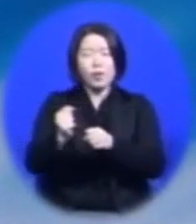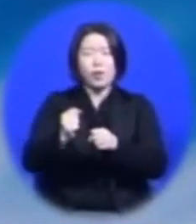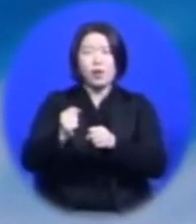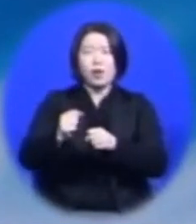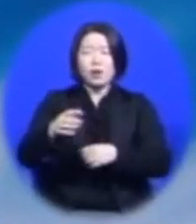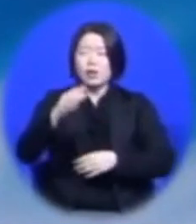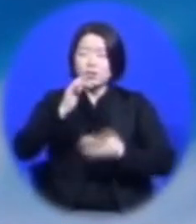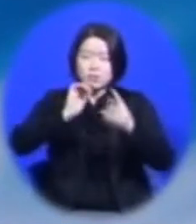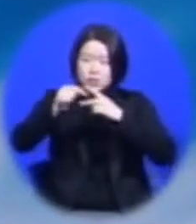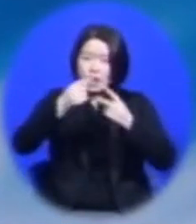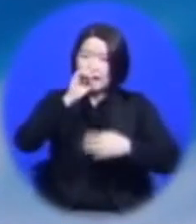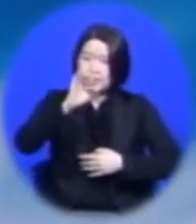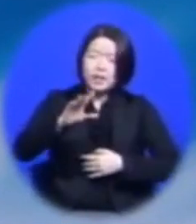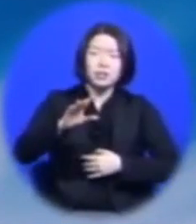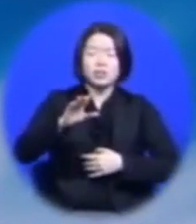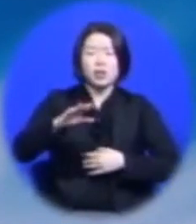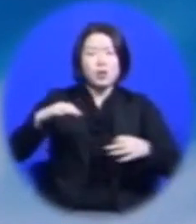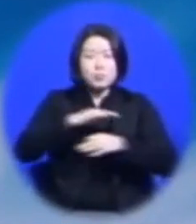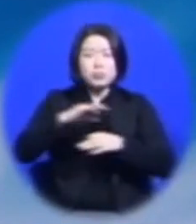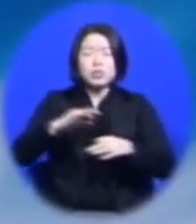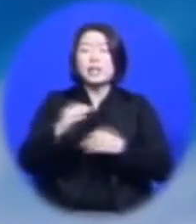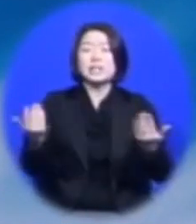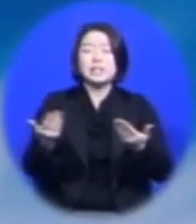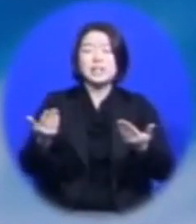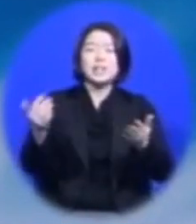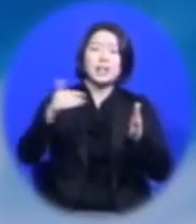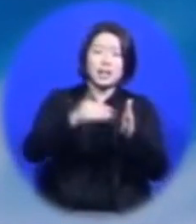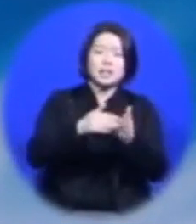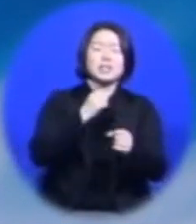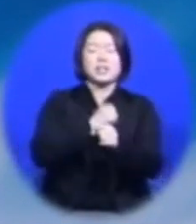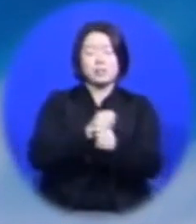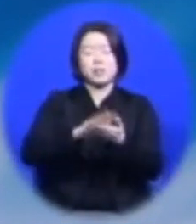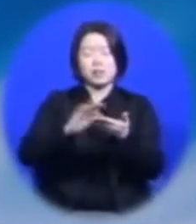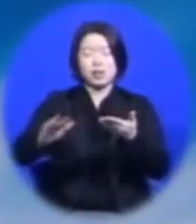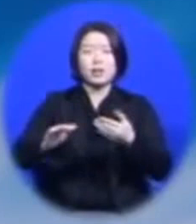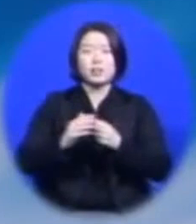없고 불의하기까지 한 일이었습니다.